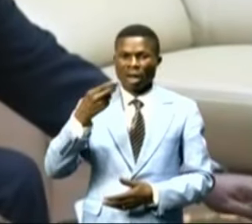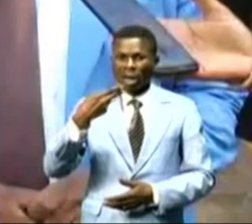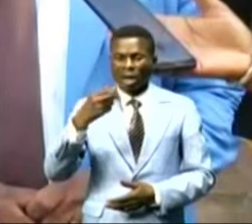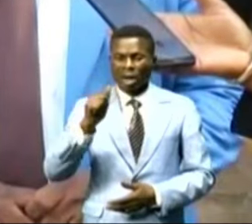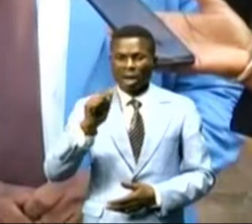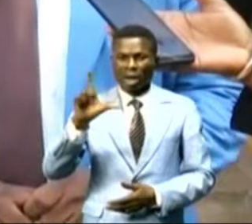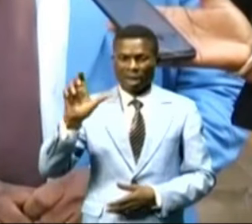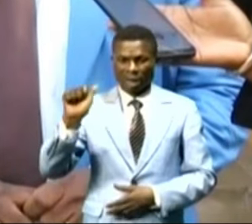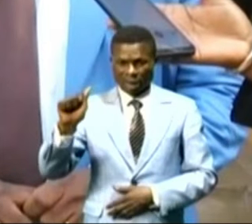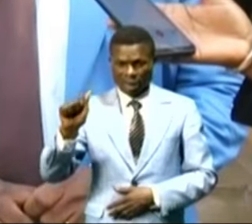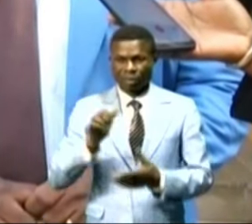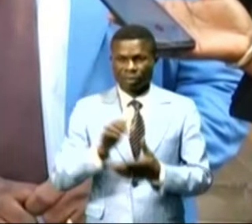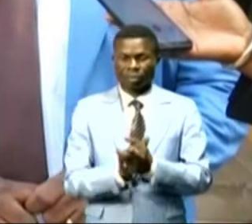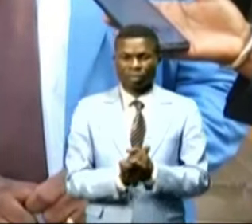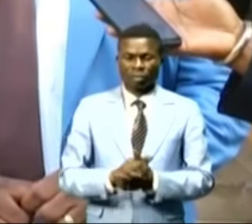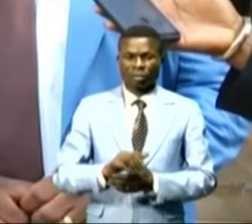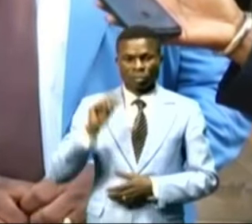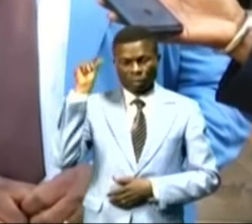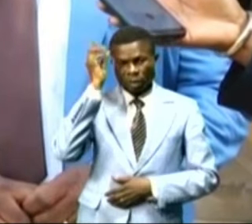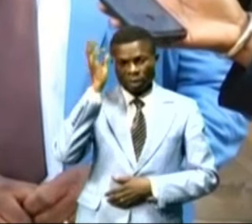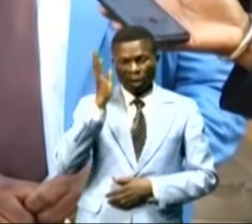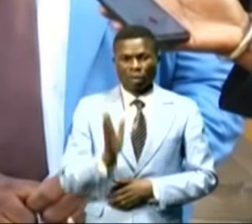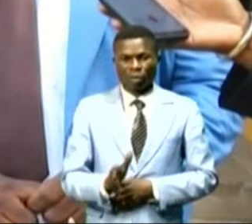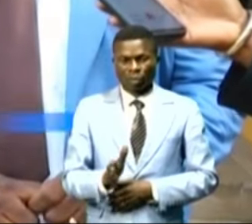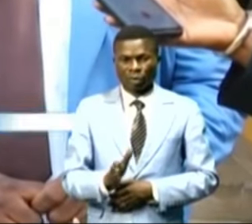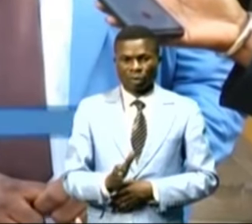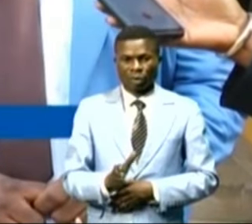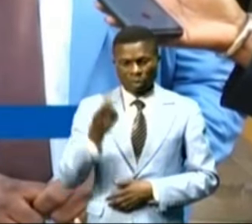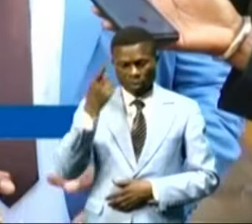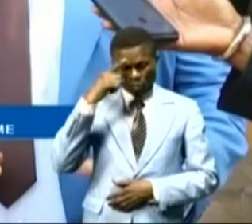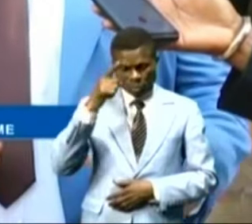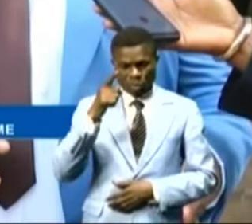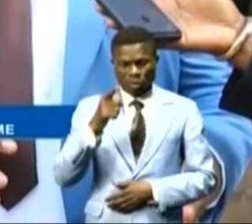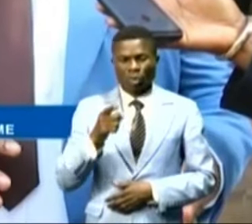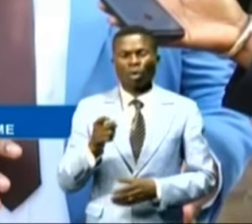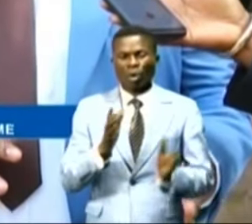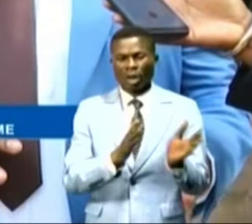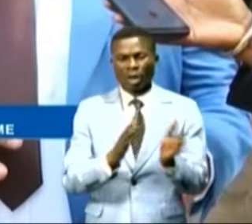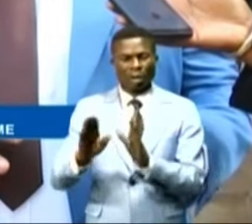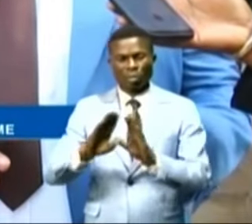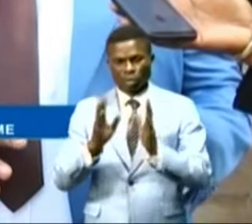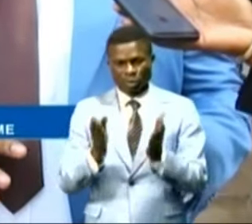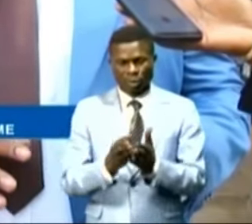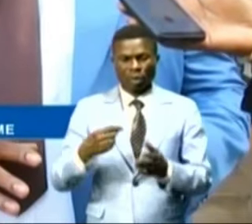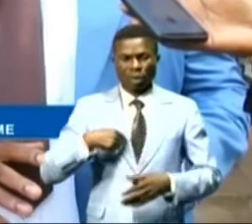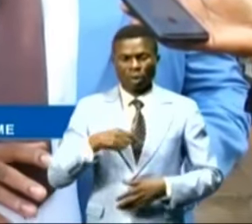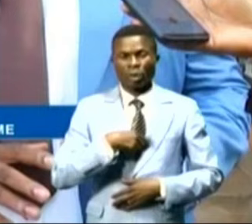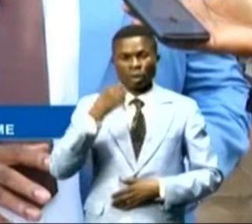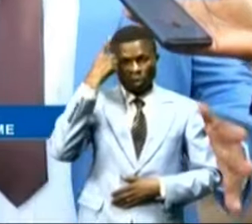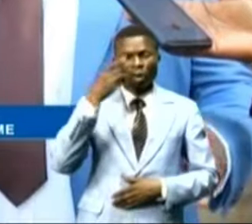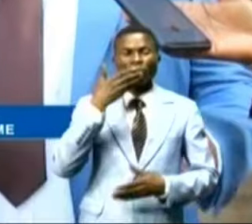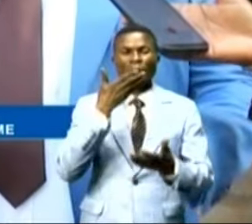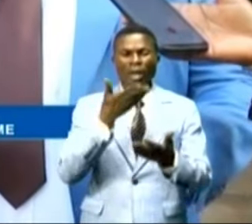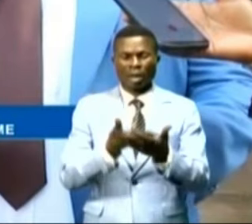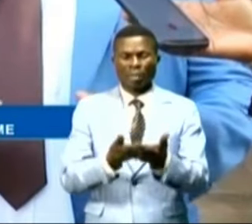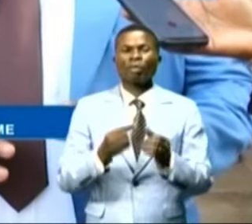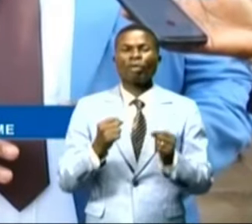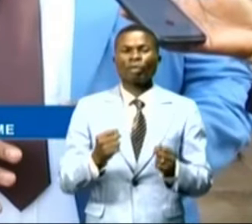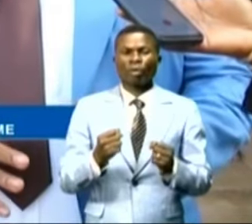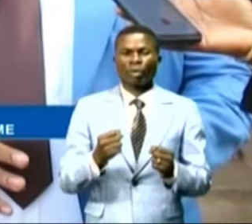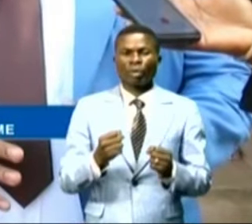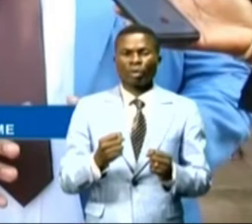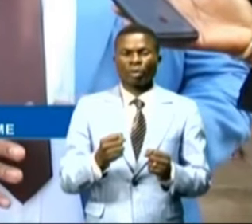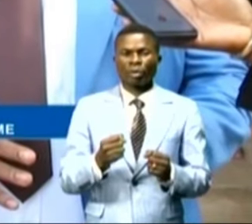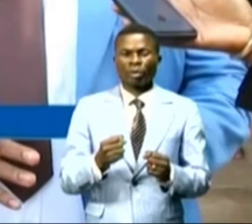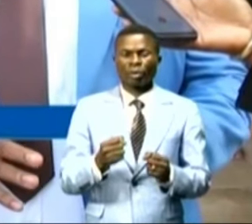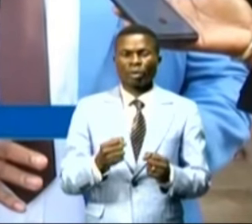Moussa. Et nous avons été édifiés sur beaucoup de points. Nous avons compris que l'actuel programme était la